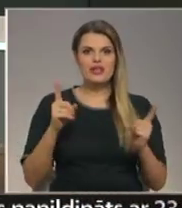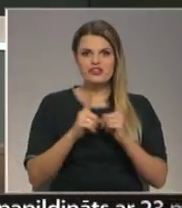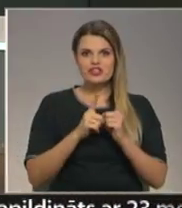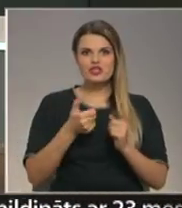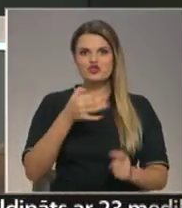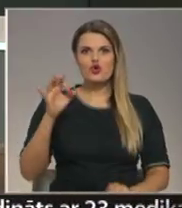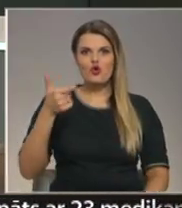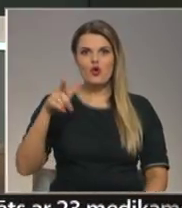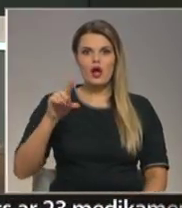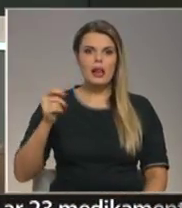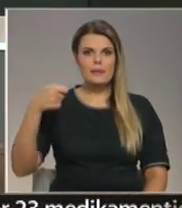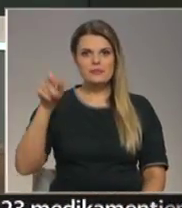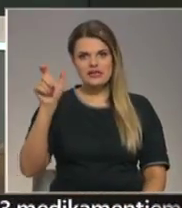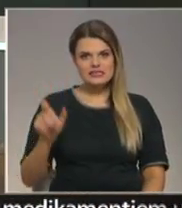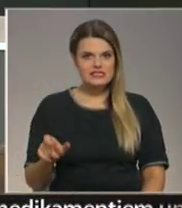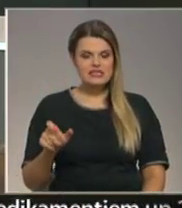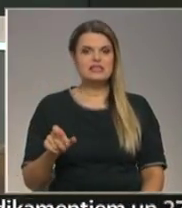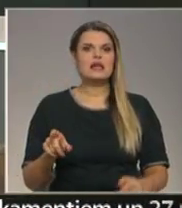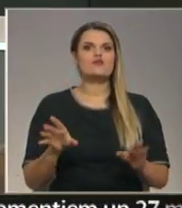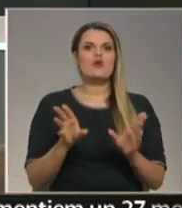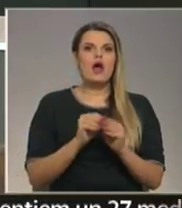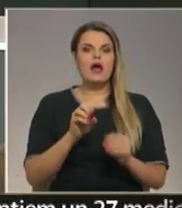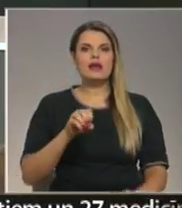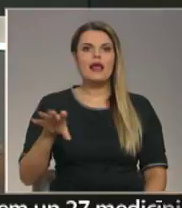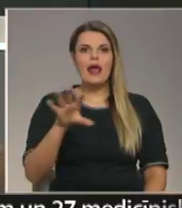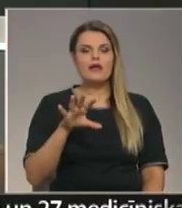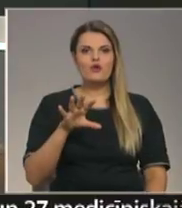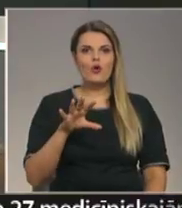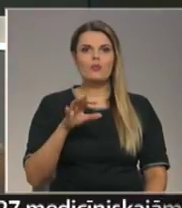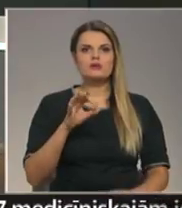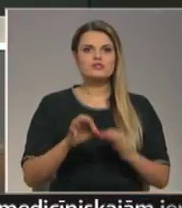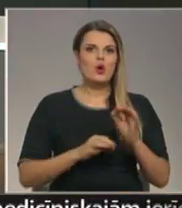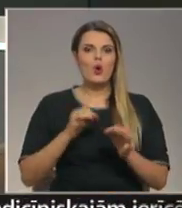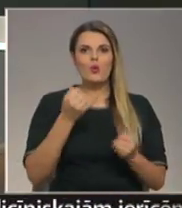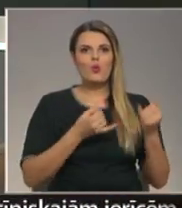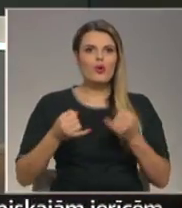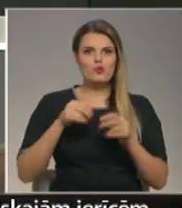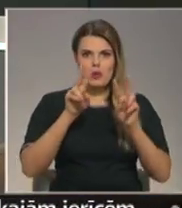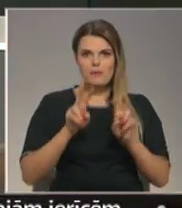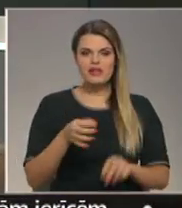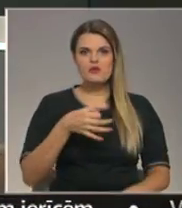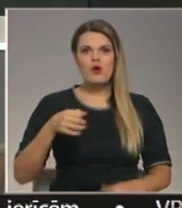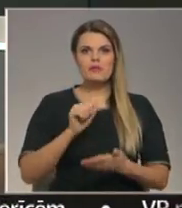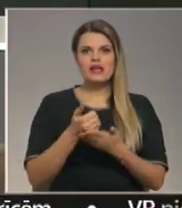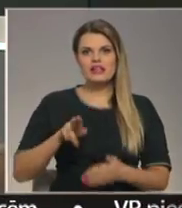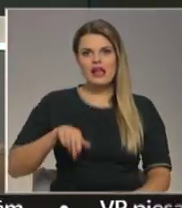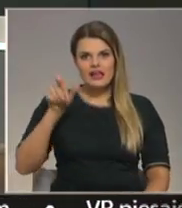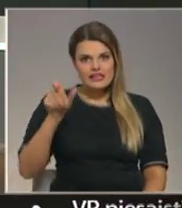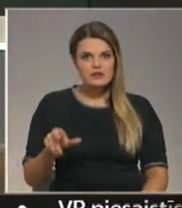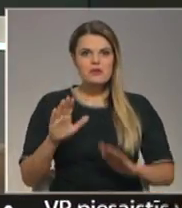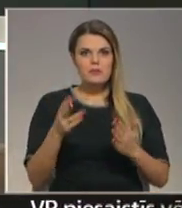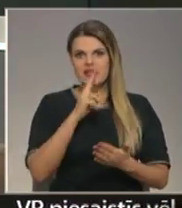prezidentu Eiropas, Tuvo Austrumu un Āfrikas valstīs ar Eiropas kodolpētījumu organizācijas ģenerāldirektori, bet nenotika ieplānotā tikšanās